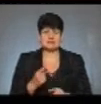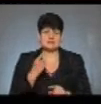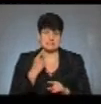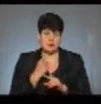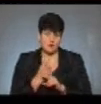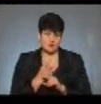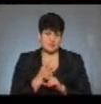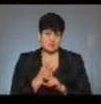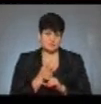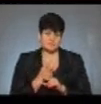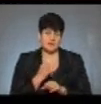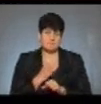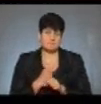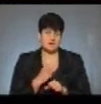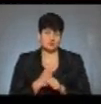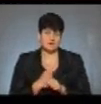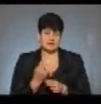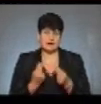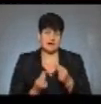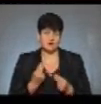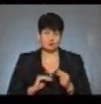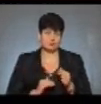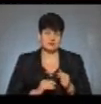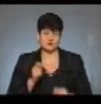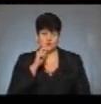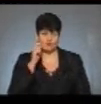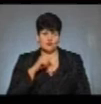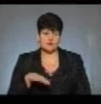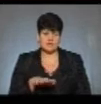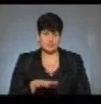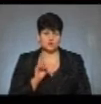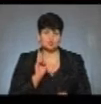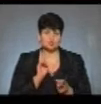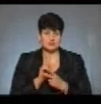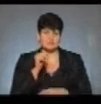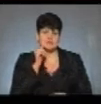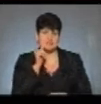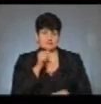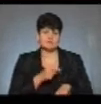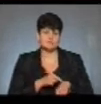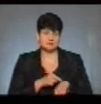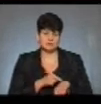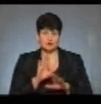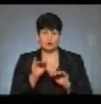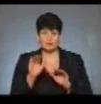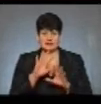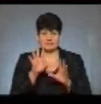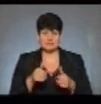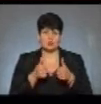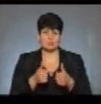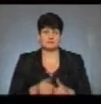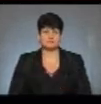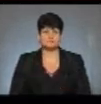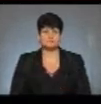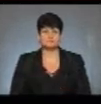заборонила працювати гральному бізнесу в Україні. Зустрінемося завтра у цій же порі. Кажу вам до побачення і на все добре.